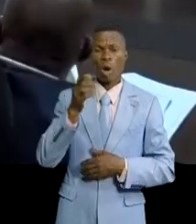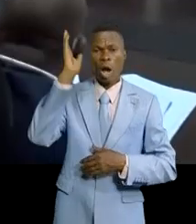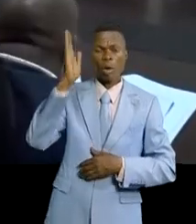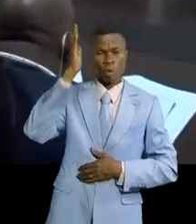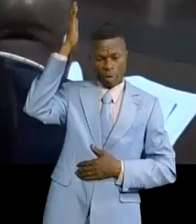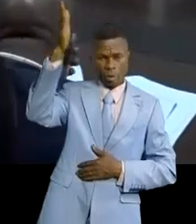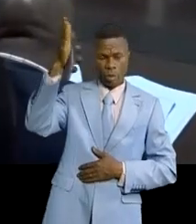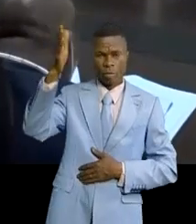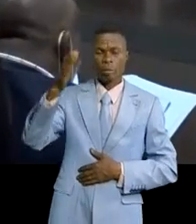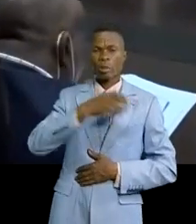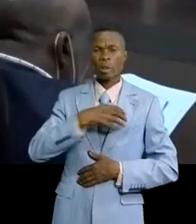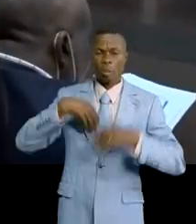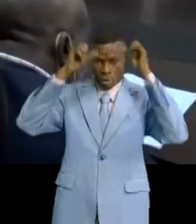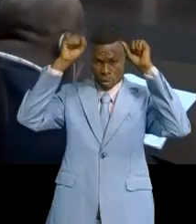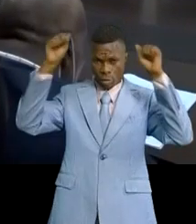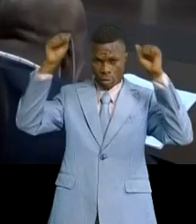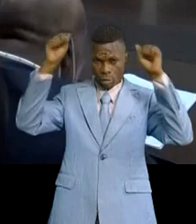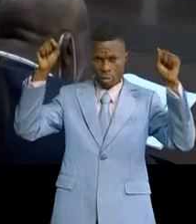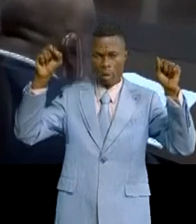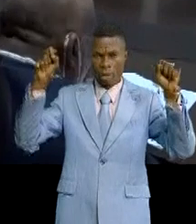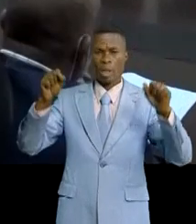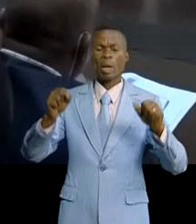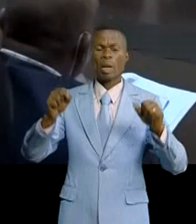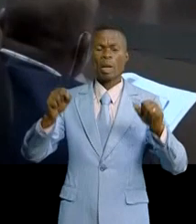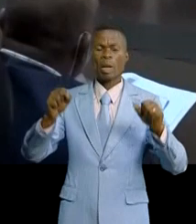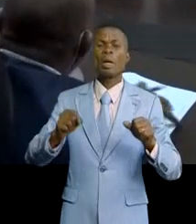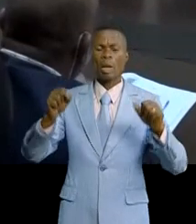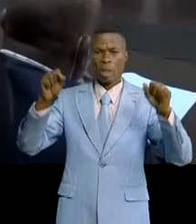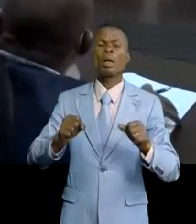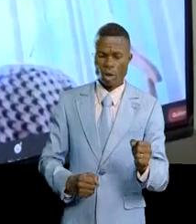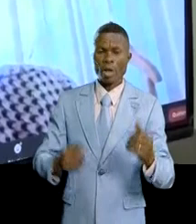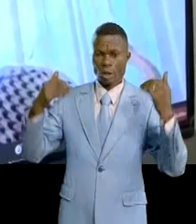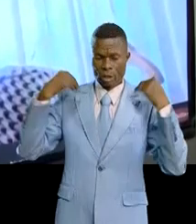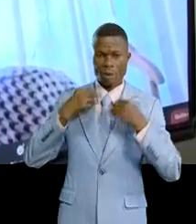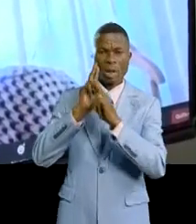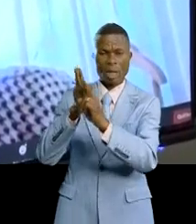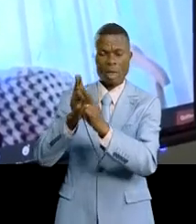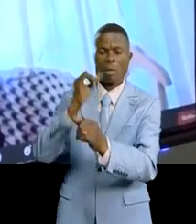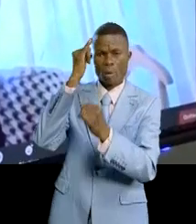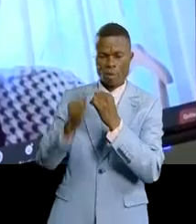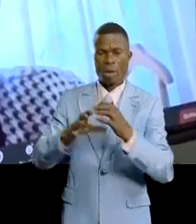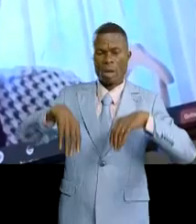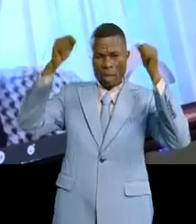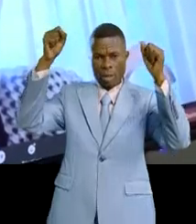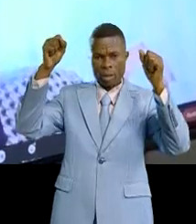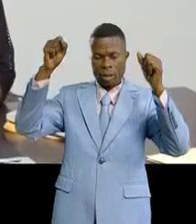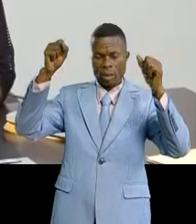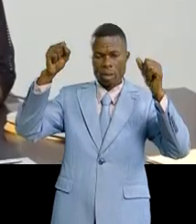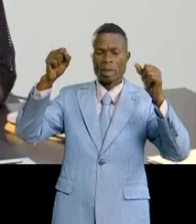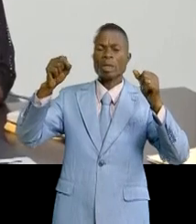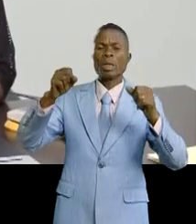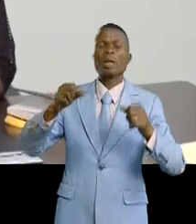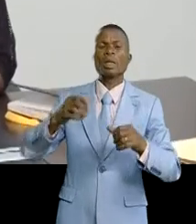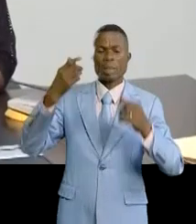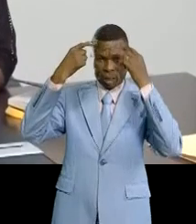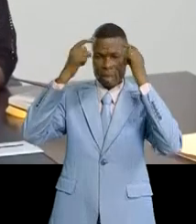La présidence étant assurée par l'Ambra pour cet accord le rapport final a été adopté moyennant des amendements apportés